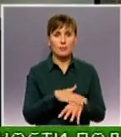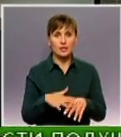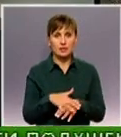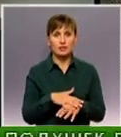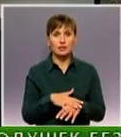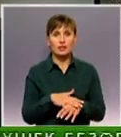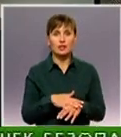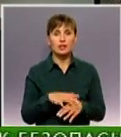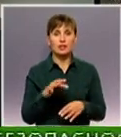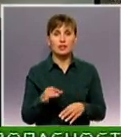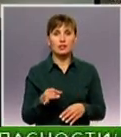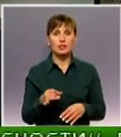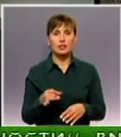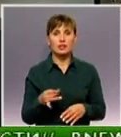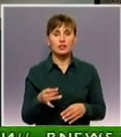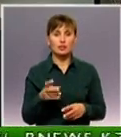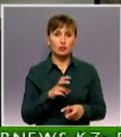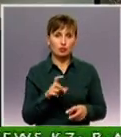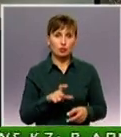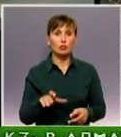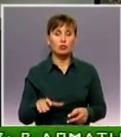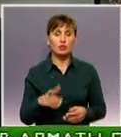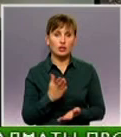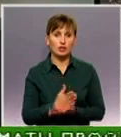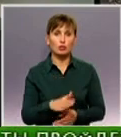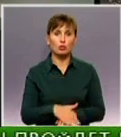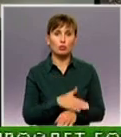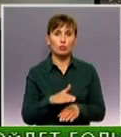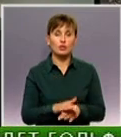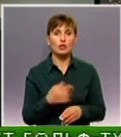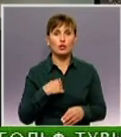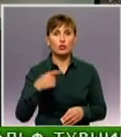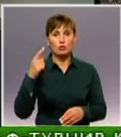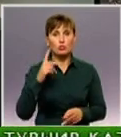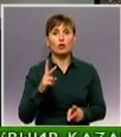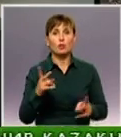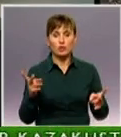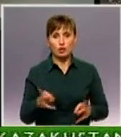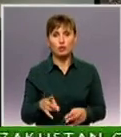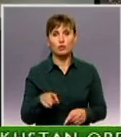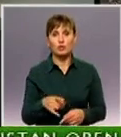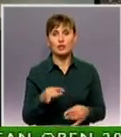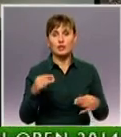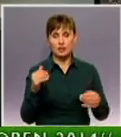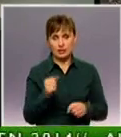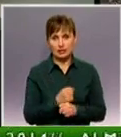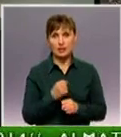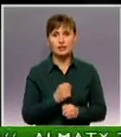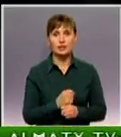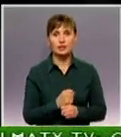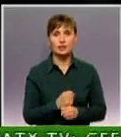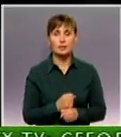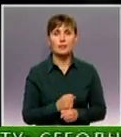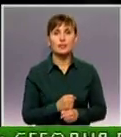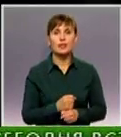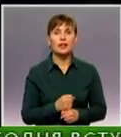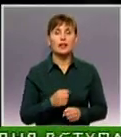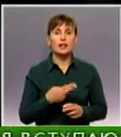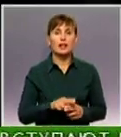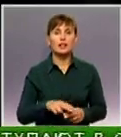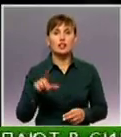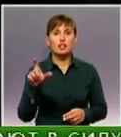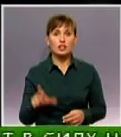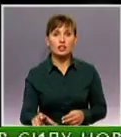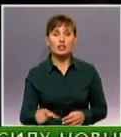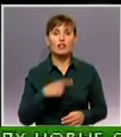переповтор не без добрых людей поэтому я думаю комуна кто и сделает Т пост Адиль Эльдар